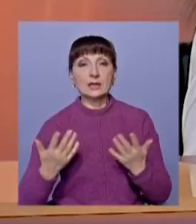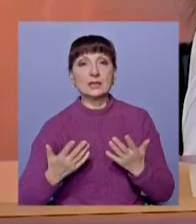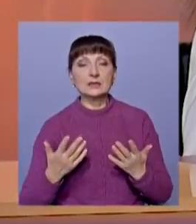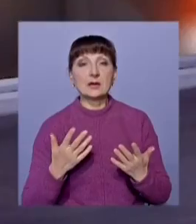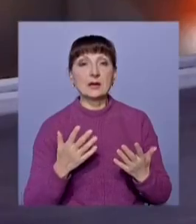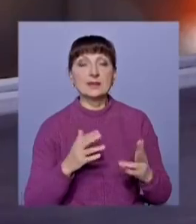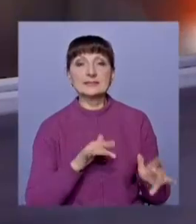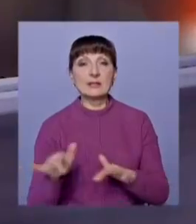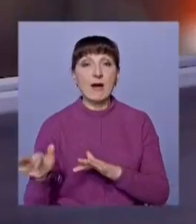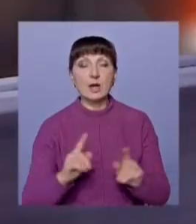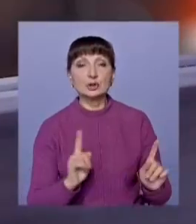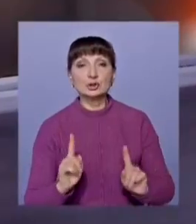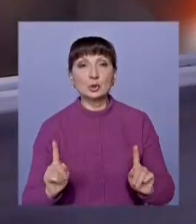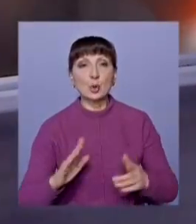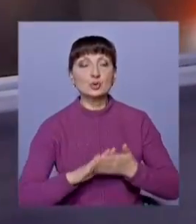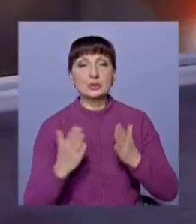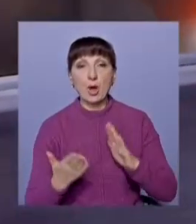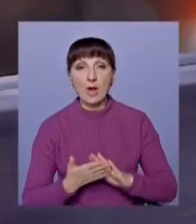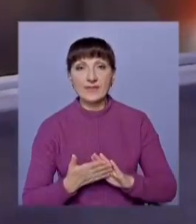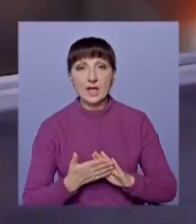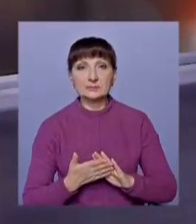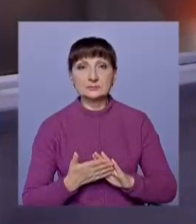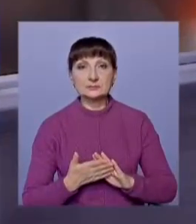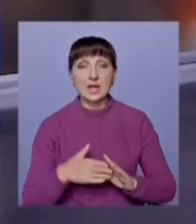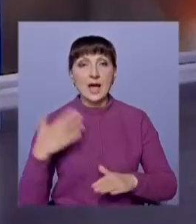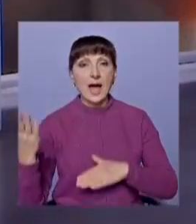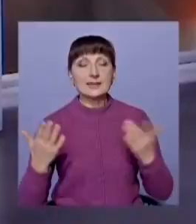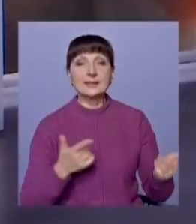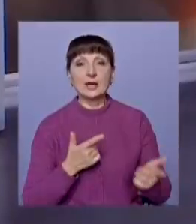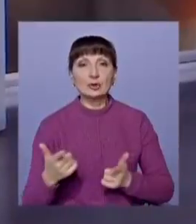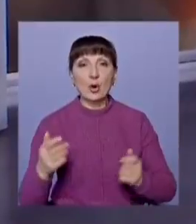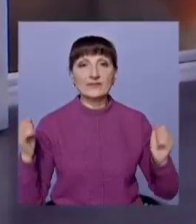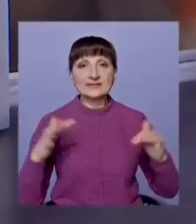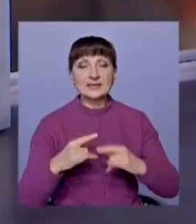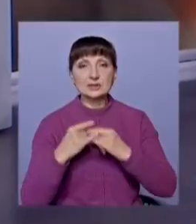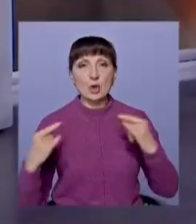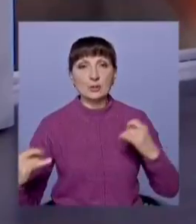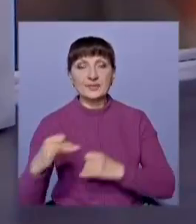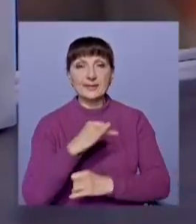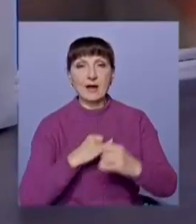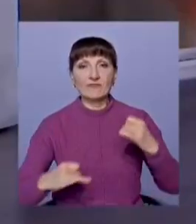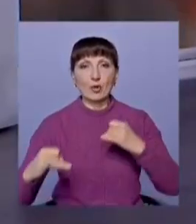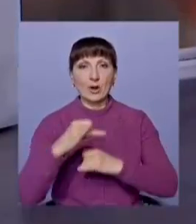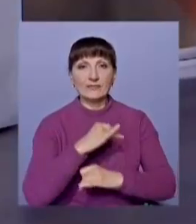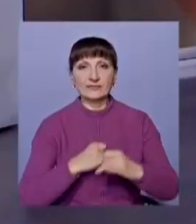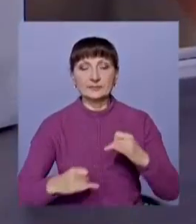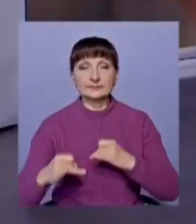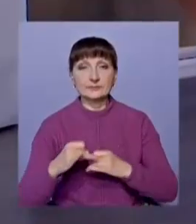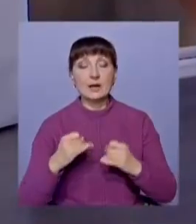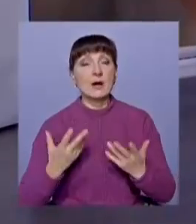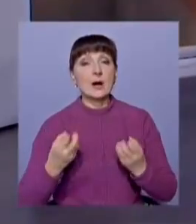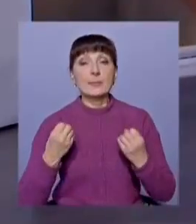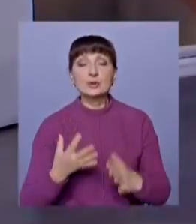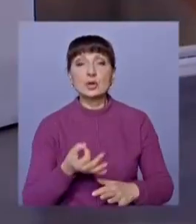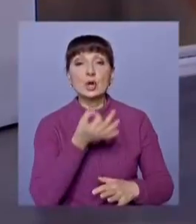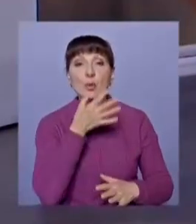механизмы или те условия, на которые, да, стороны готовы будут сесть за один стол переговоров. Вот. Просто любой,